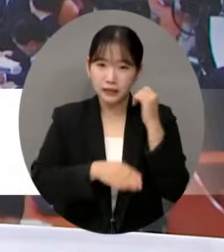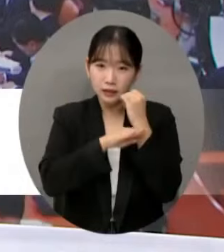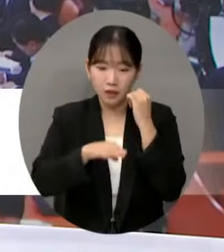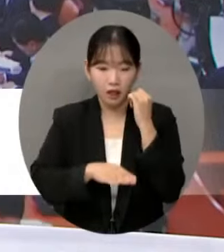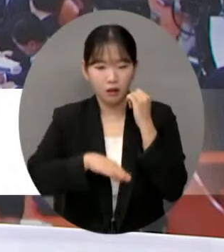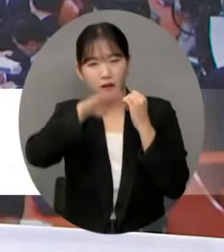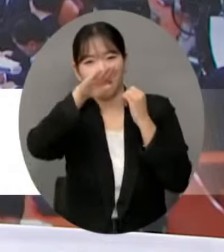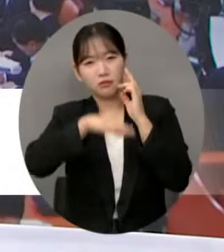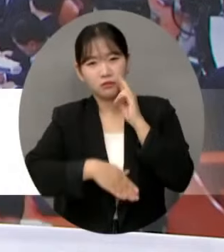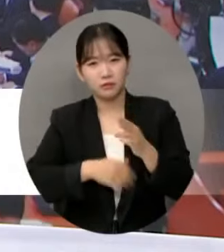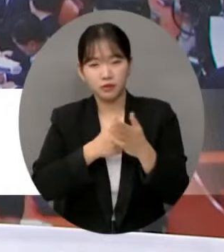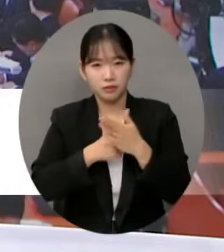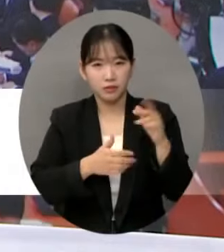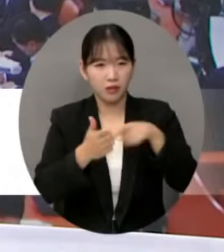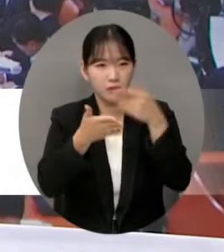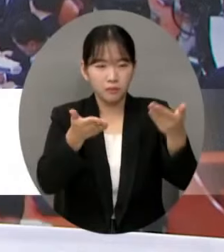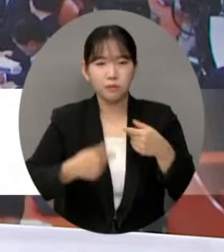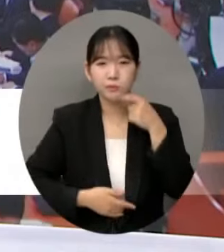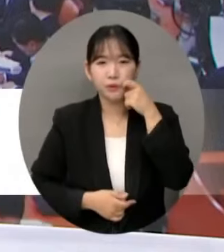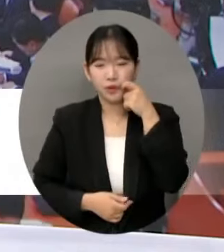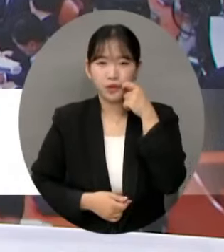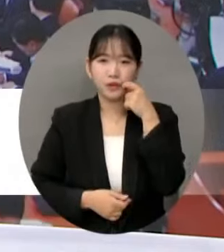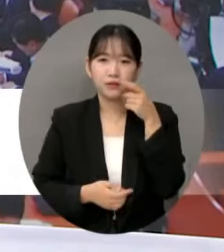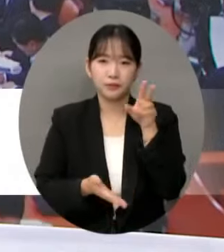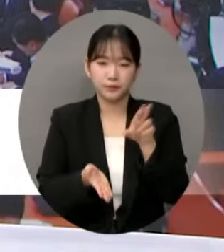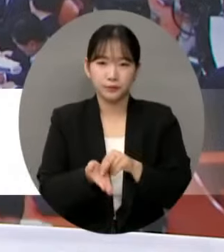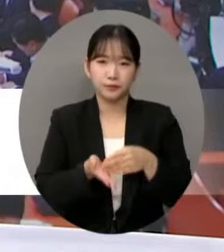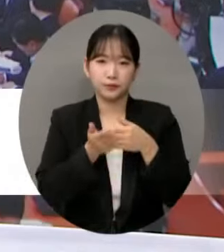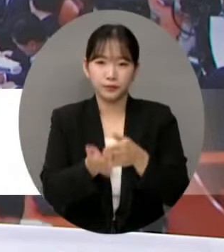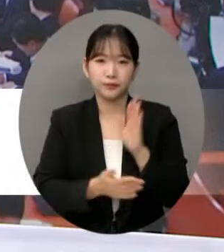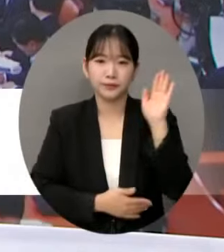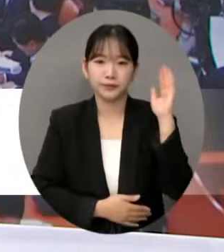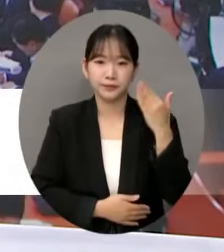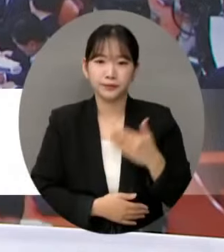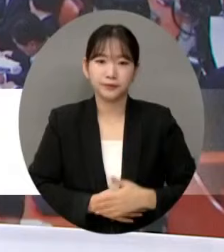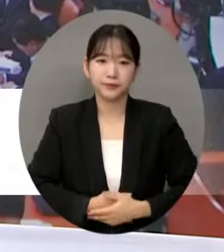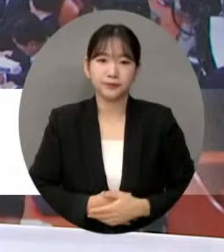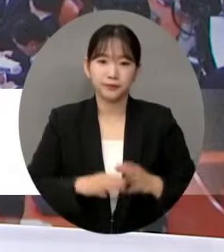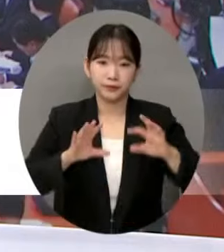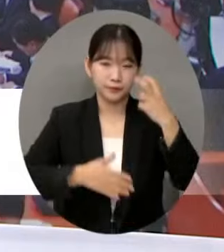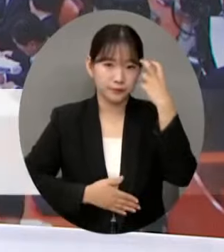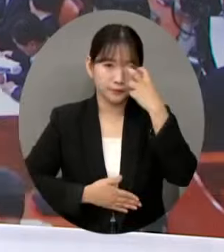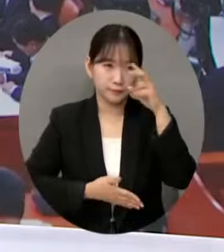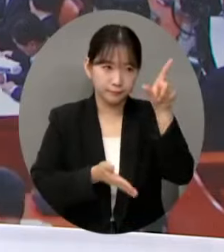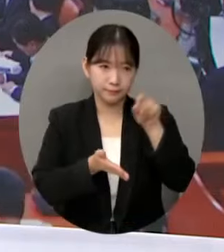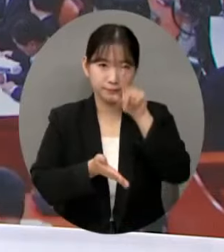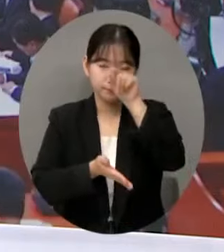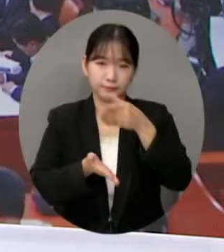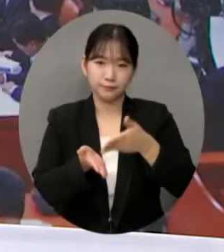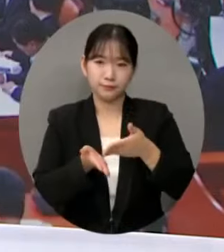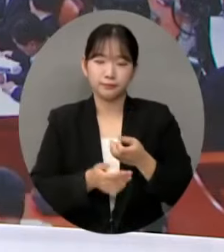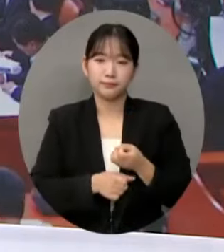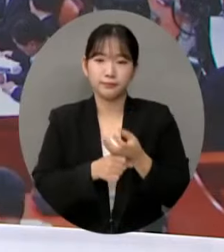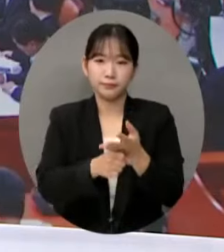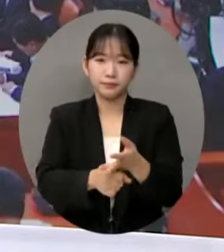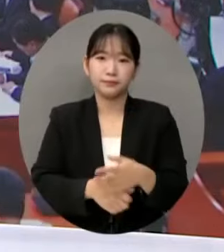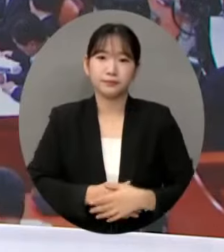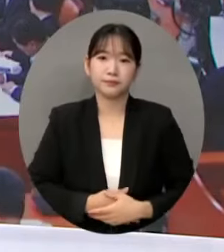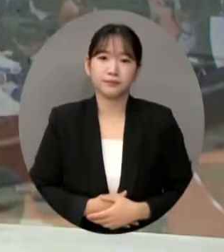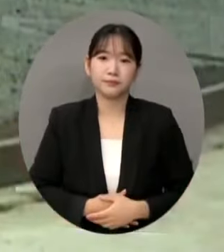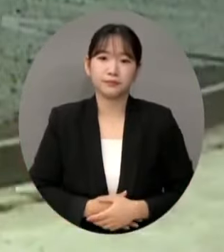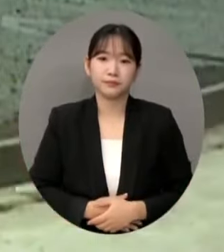높아 피해 농가가 보상을 받지 못하고 있다는 지적도 제기됐습니다 국정감사 이모조모 서희령 기자가